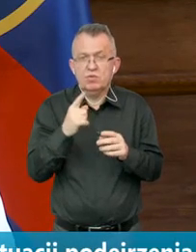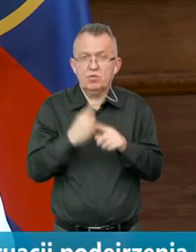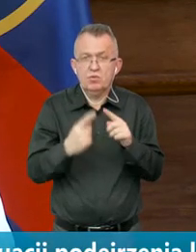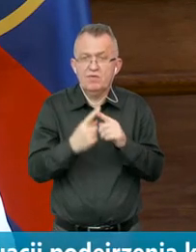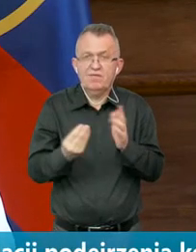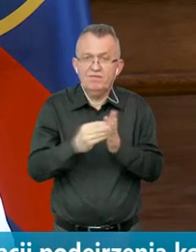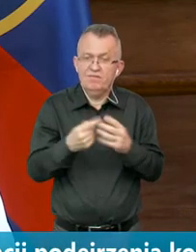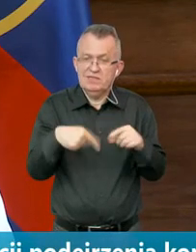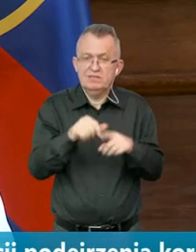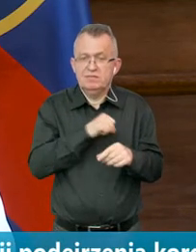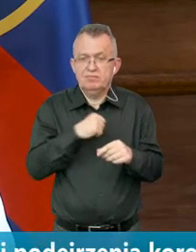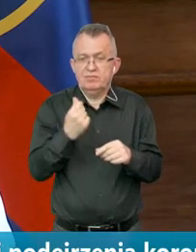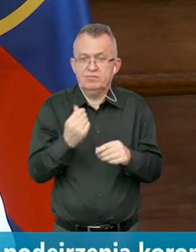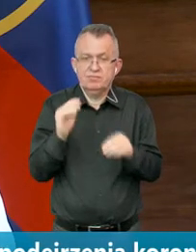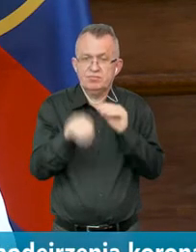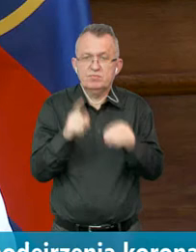realizacji tego zadania